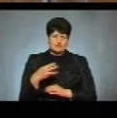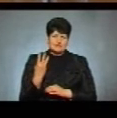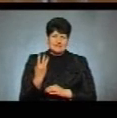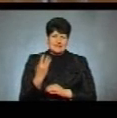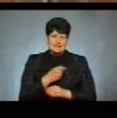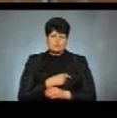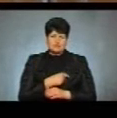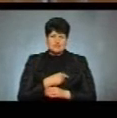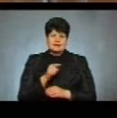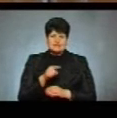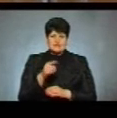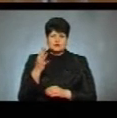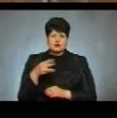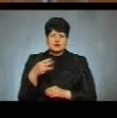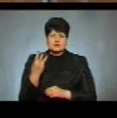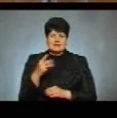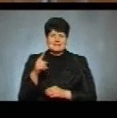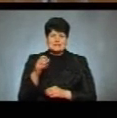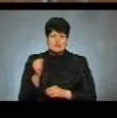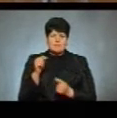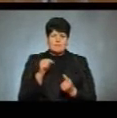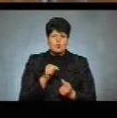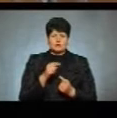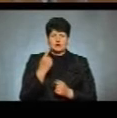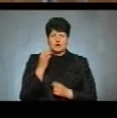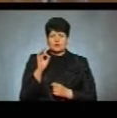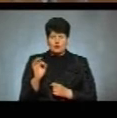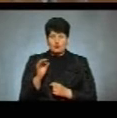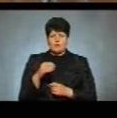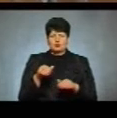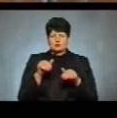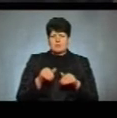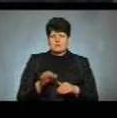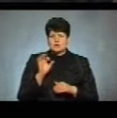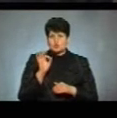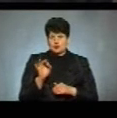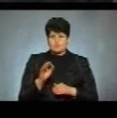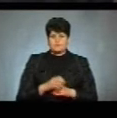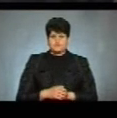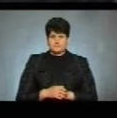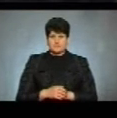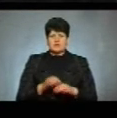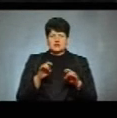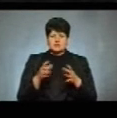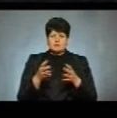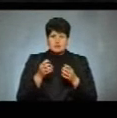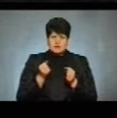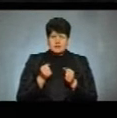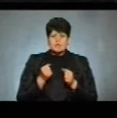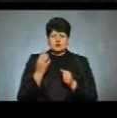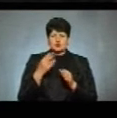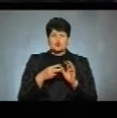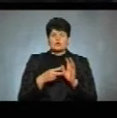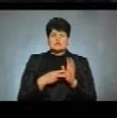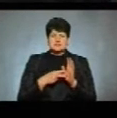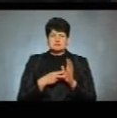з них 43 за, проти 0, утрималось 0, не голосувало 0. Рішення прийнято. Майже 47 мільйонів гривень спрямовується на нову